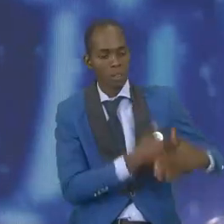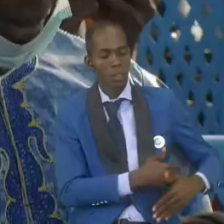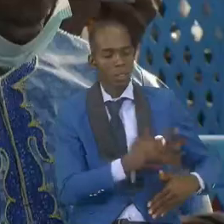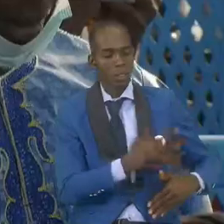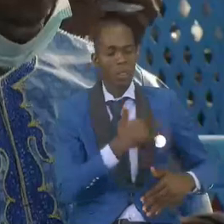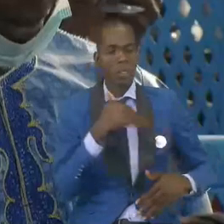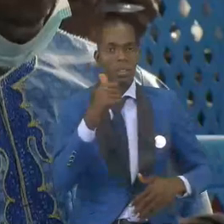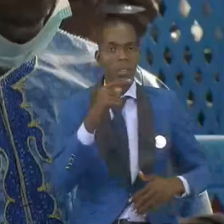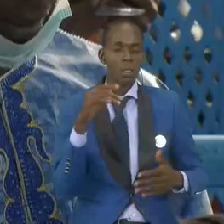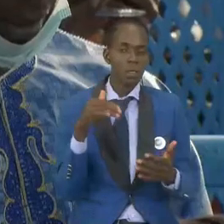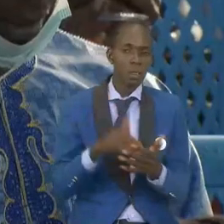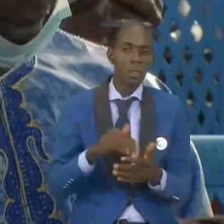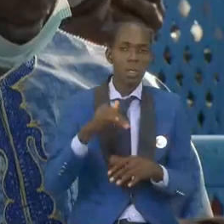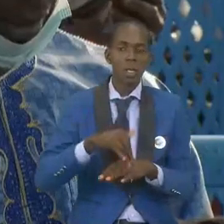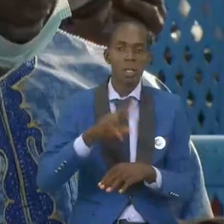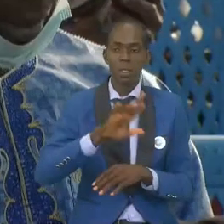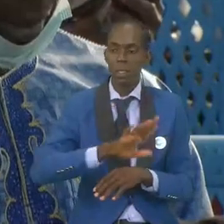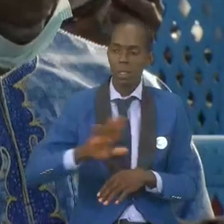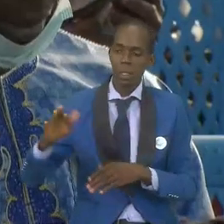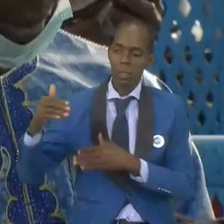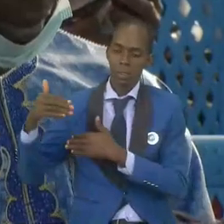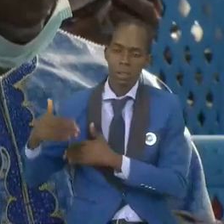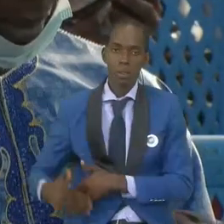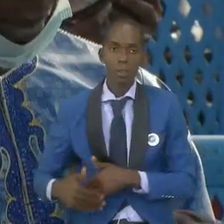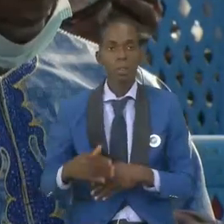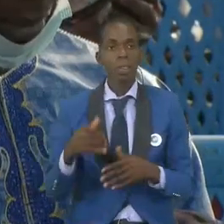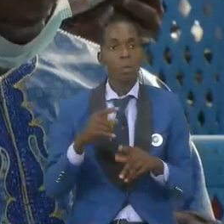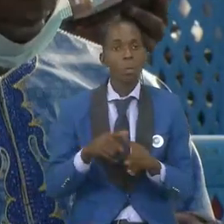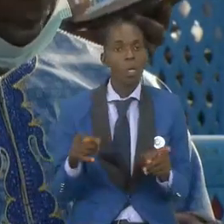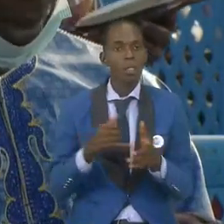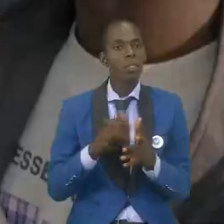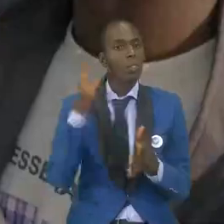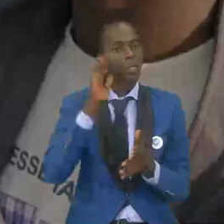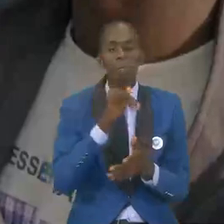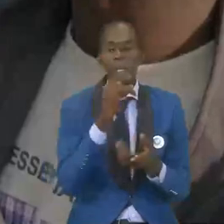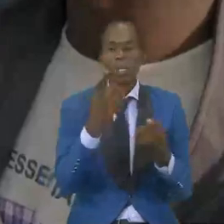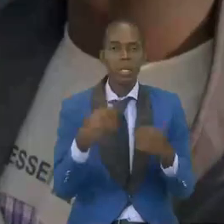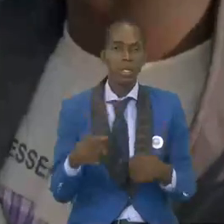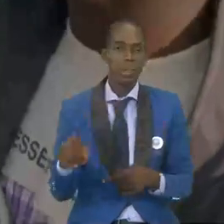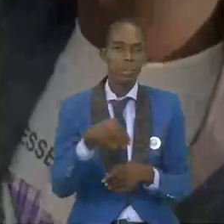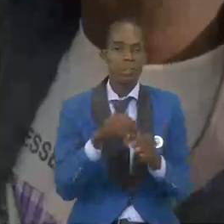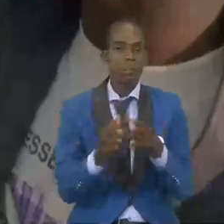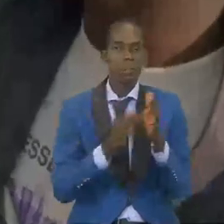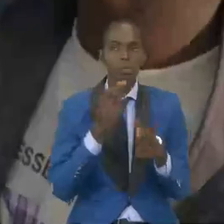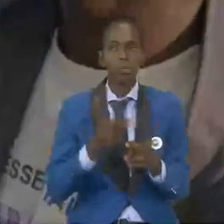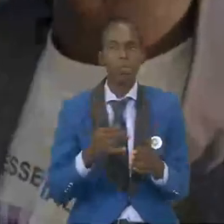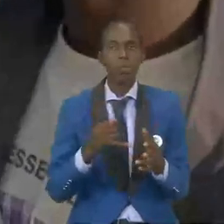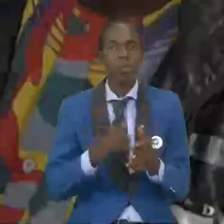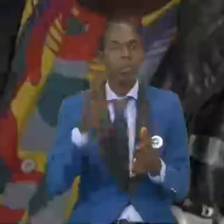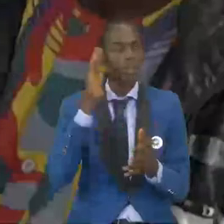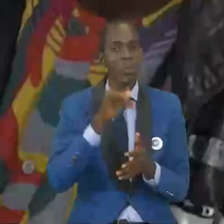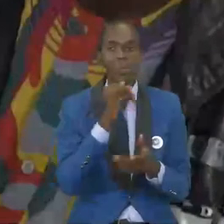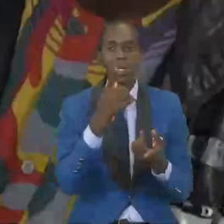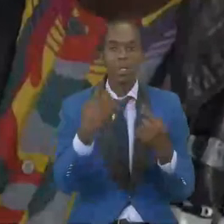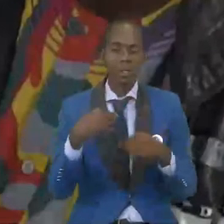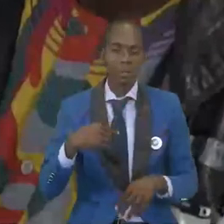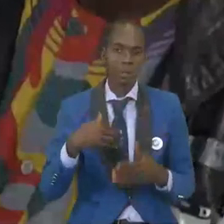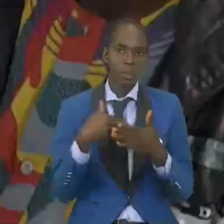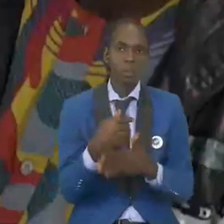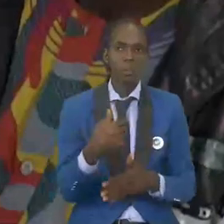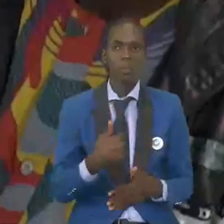7, que 1000 tombent à ton côté et 10 000 à ta droite, tu ne seras pas